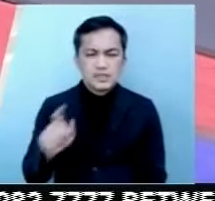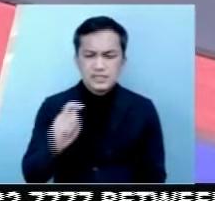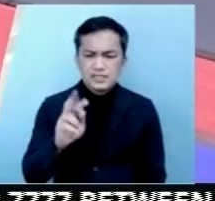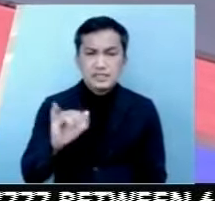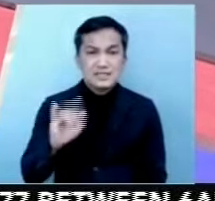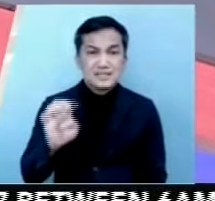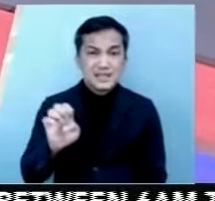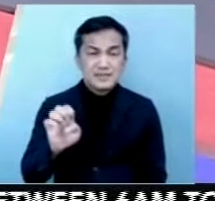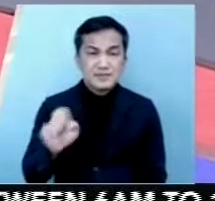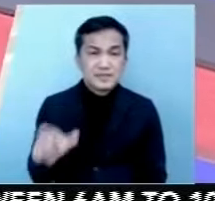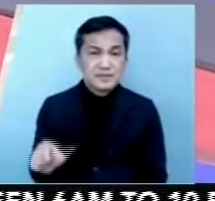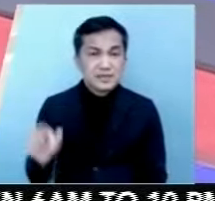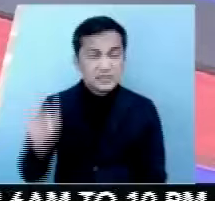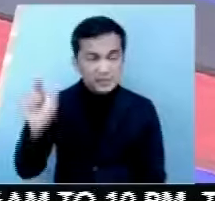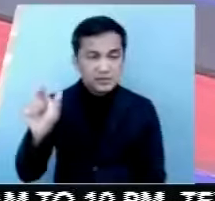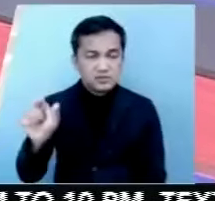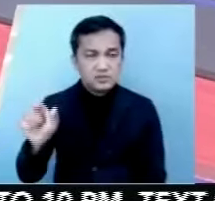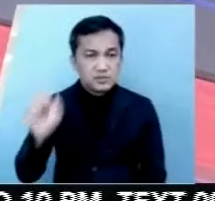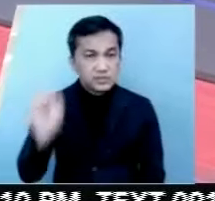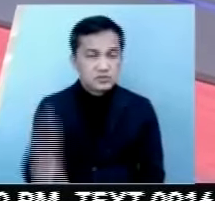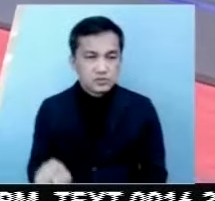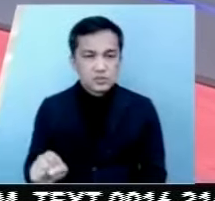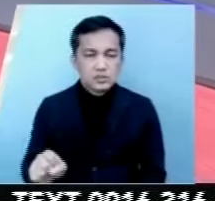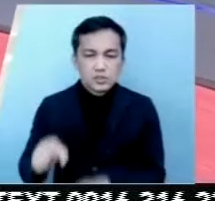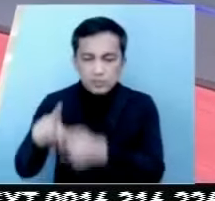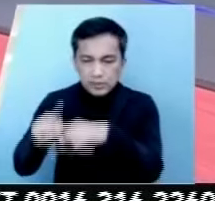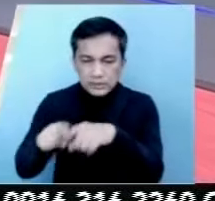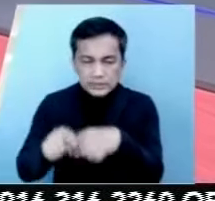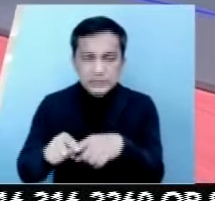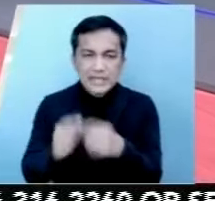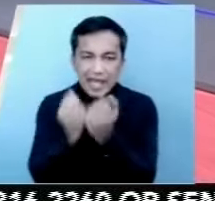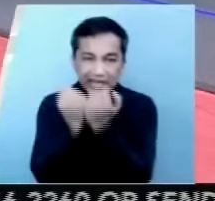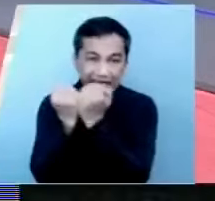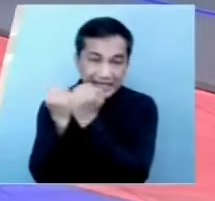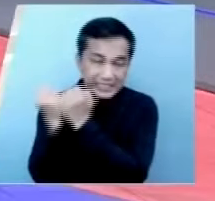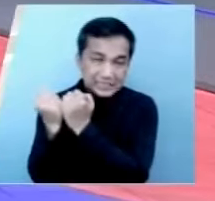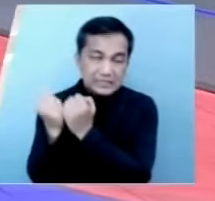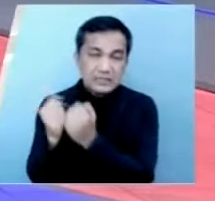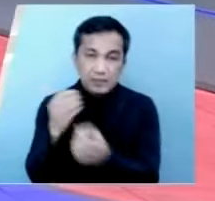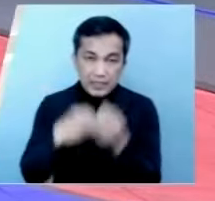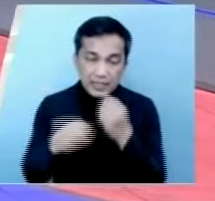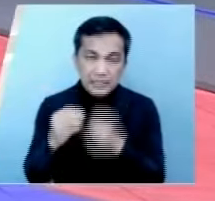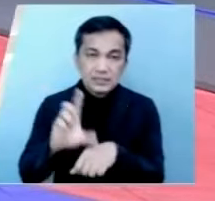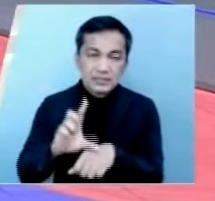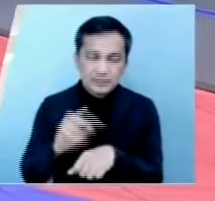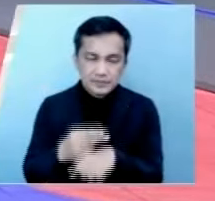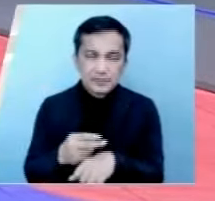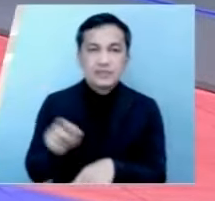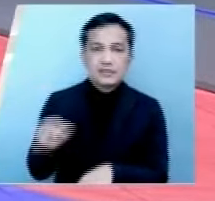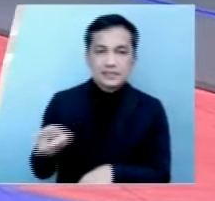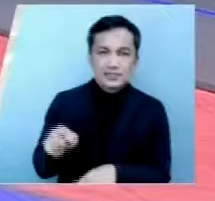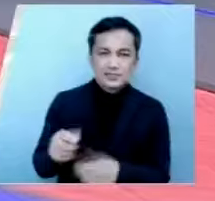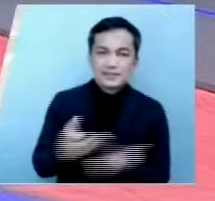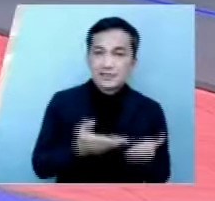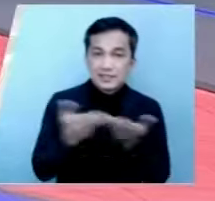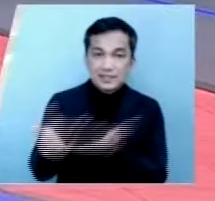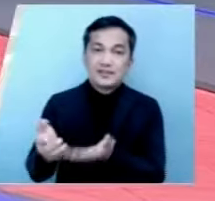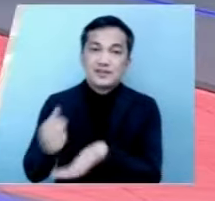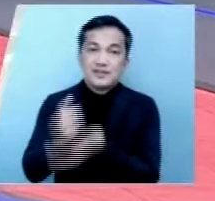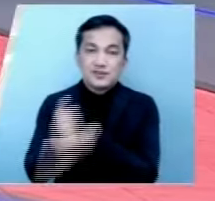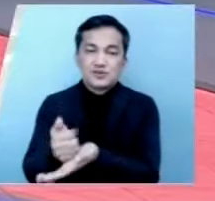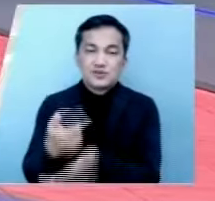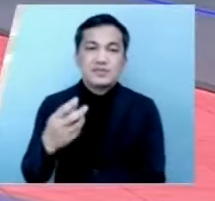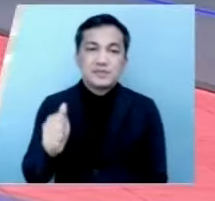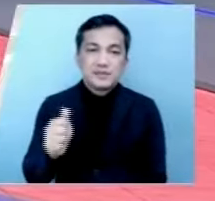del Sur na umaasa sa mais bilang pagkain at kabuhayan. Kaya sila naman po ang hinatira ng tulong ng GMA